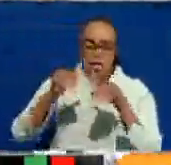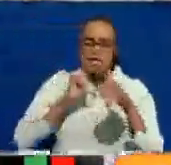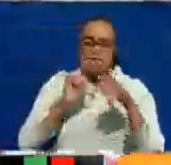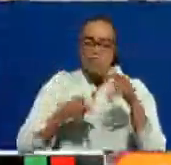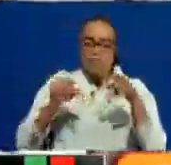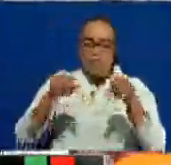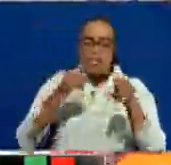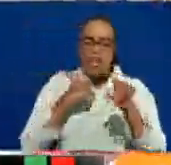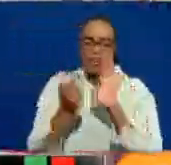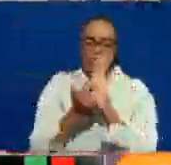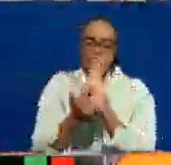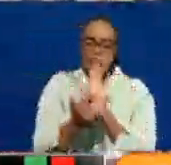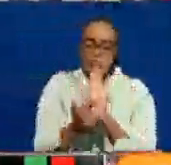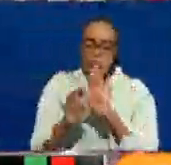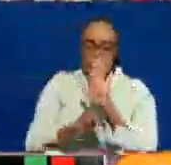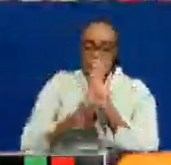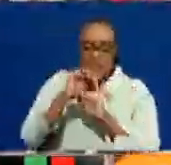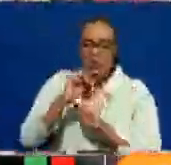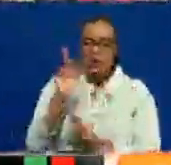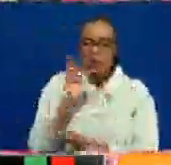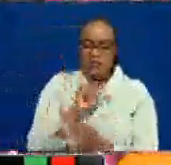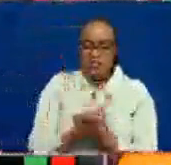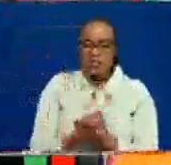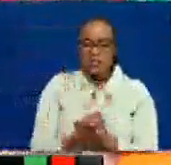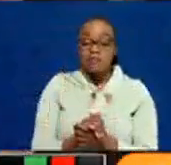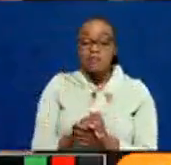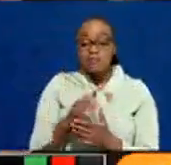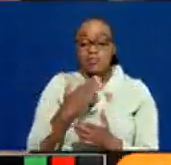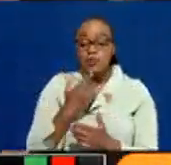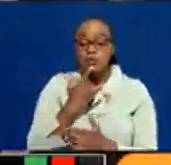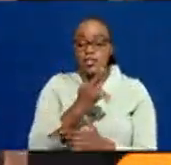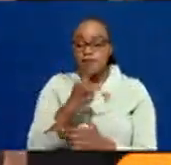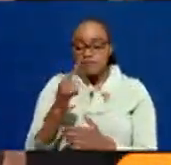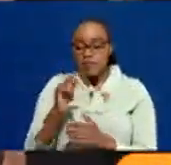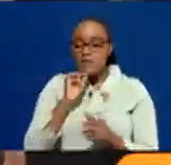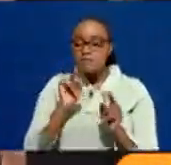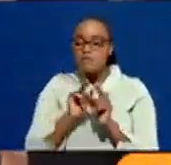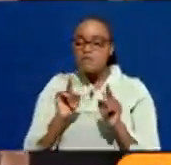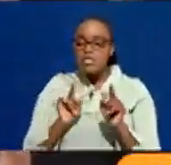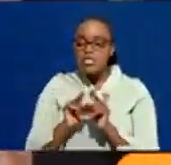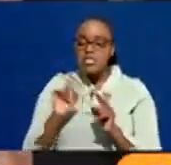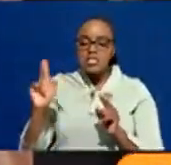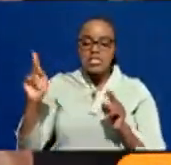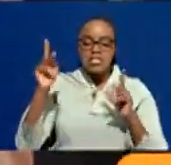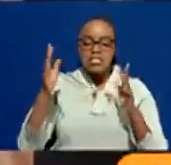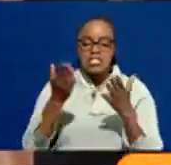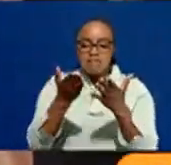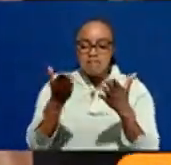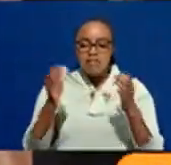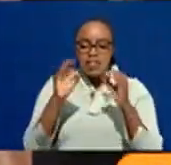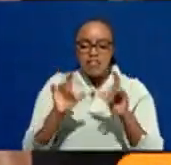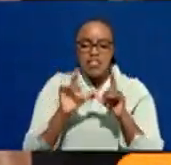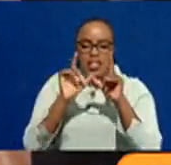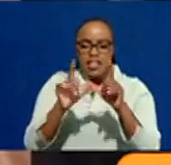they had demonstrated maturity. Nataka niwaambie ndugu zetu wa Kenya, kama kuna